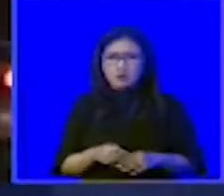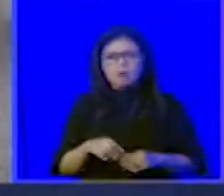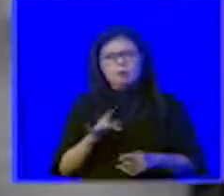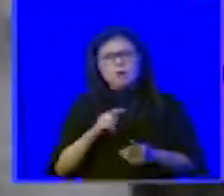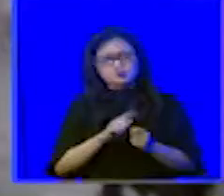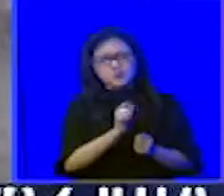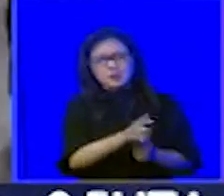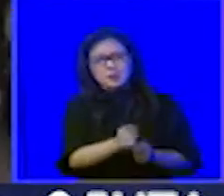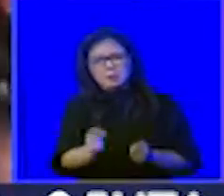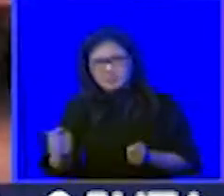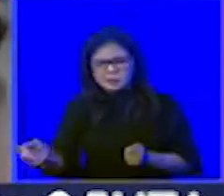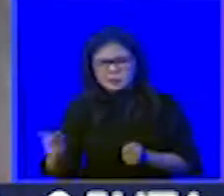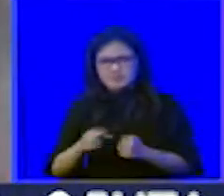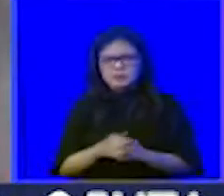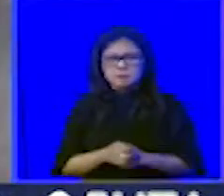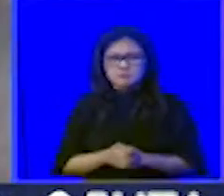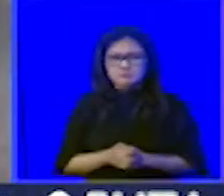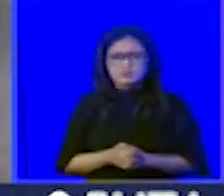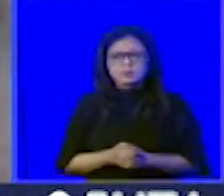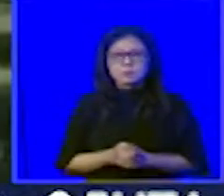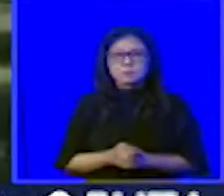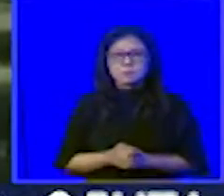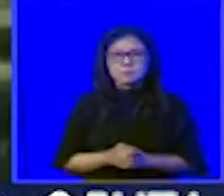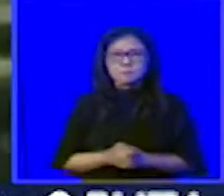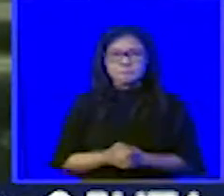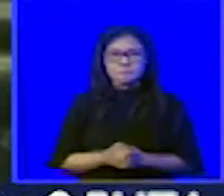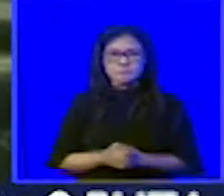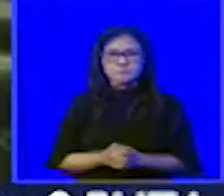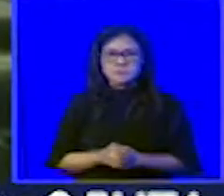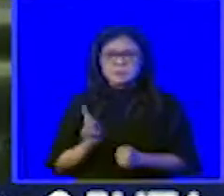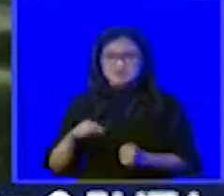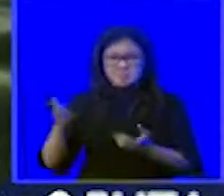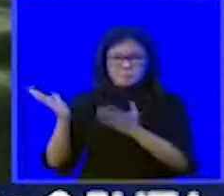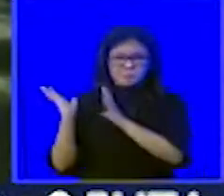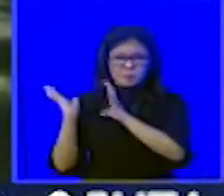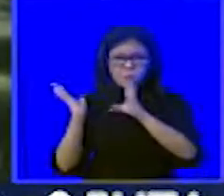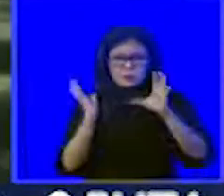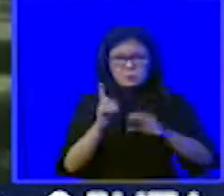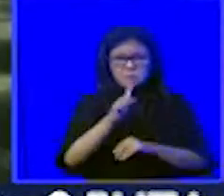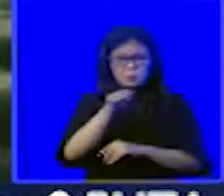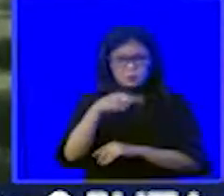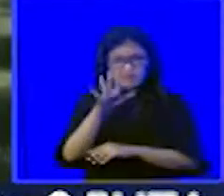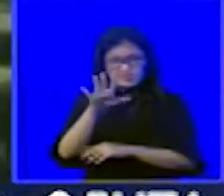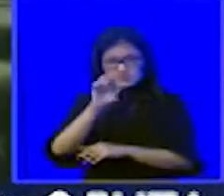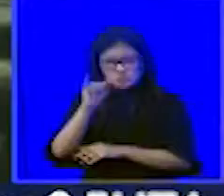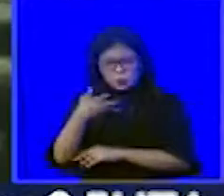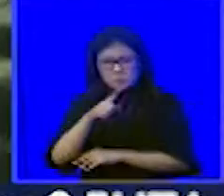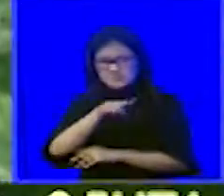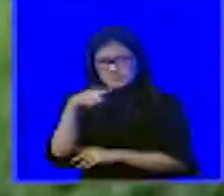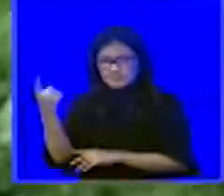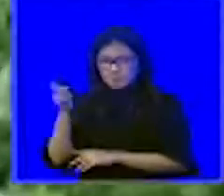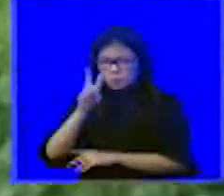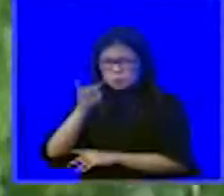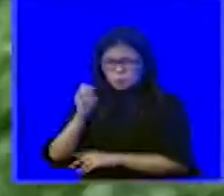Cikadut. Tarif angkut peti jenazah pasien COVID-19 berkisar antara 1,5 juta hingga 2 juta rupiah untuk sekali